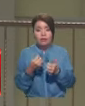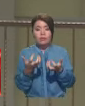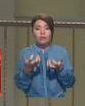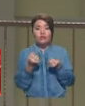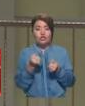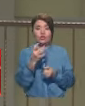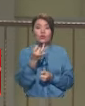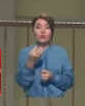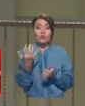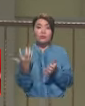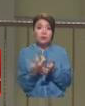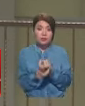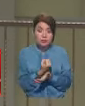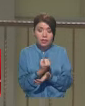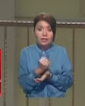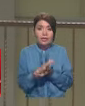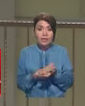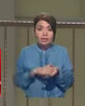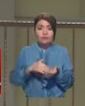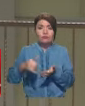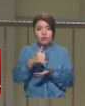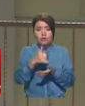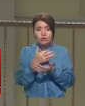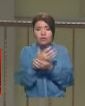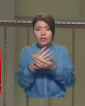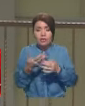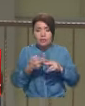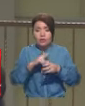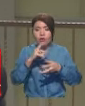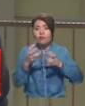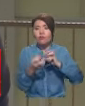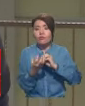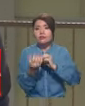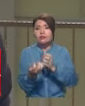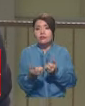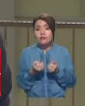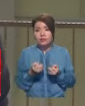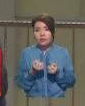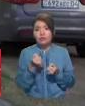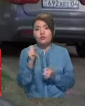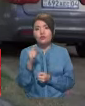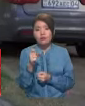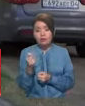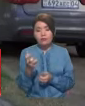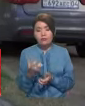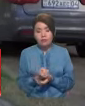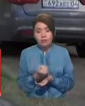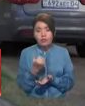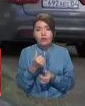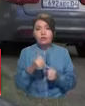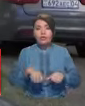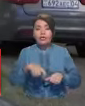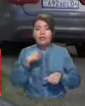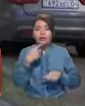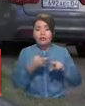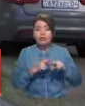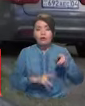руду добывают, сплав доре делают, и из этого сплава, получается, мы получаем золото. Эксперты уверены,